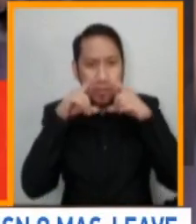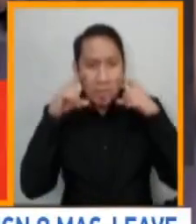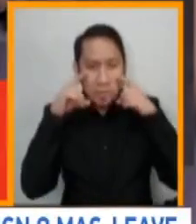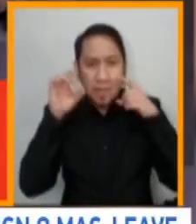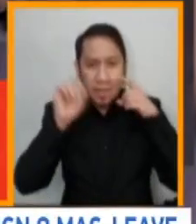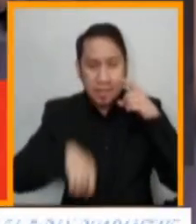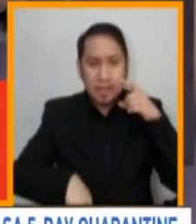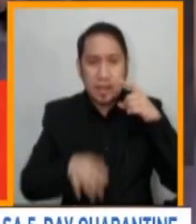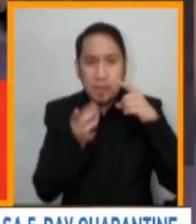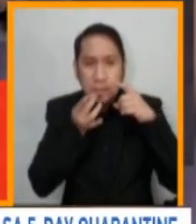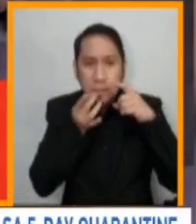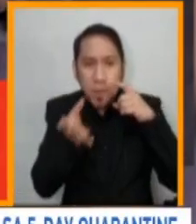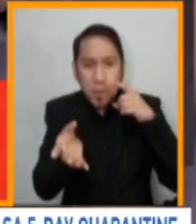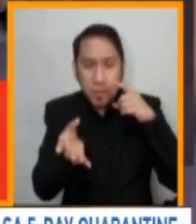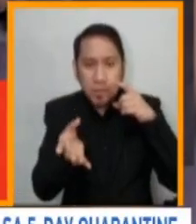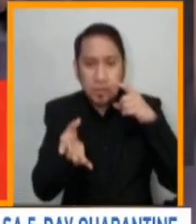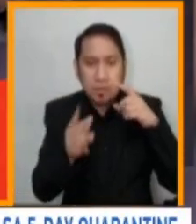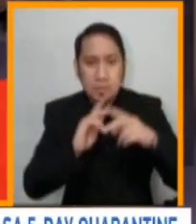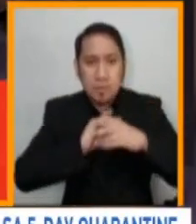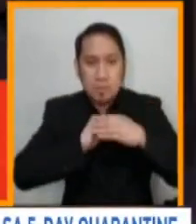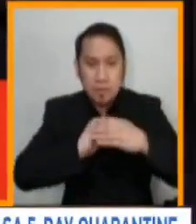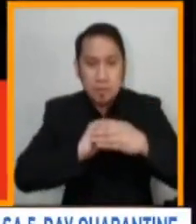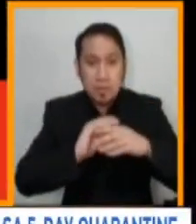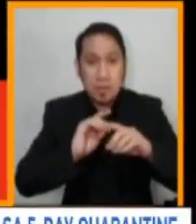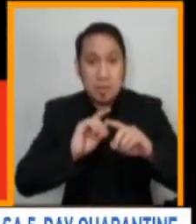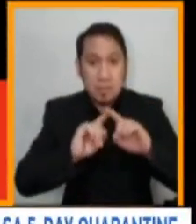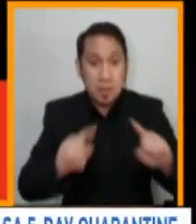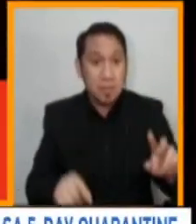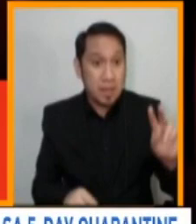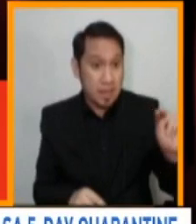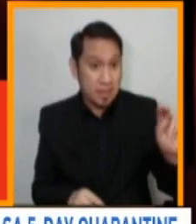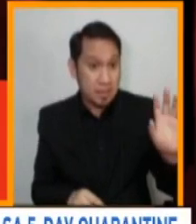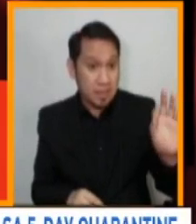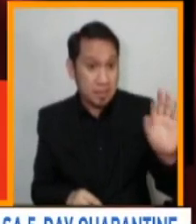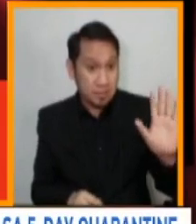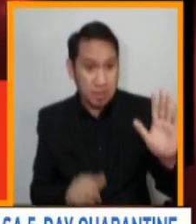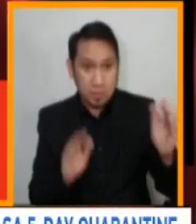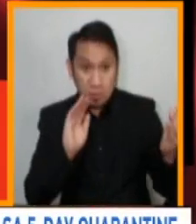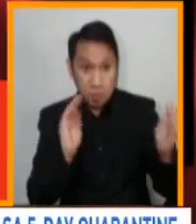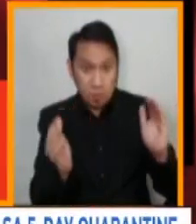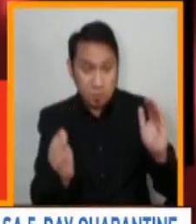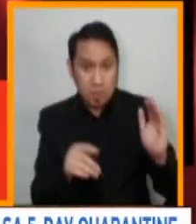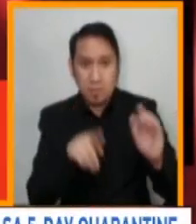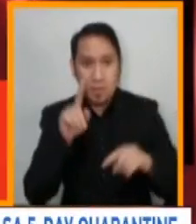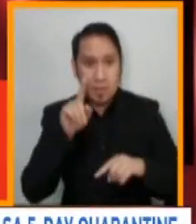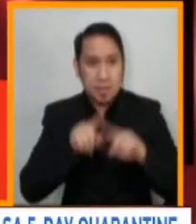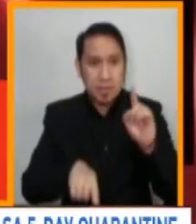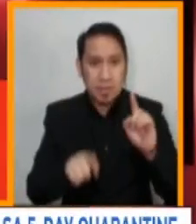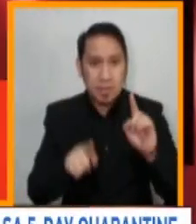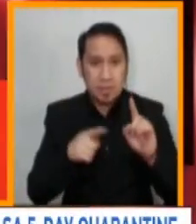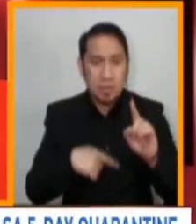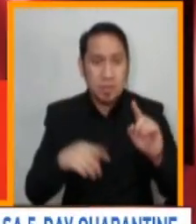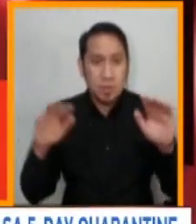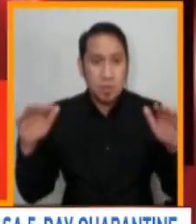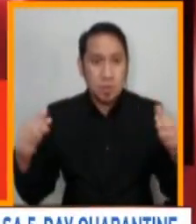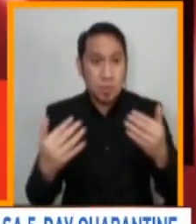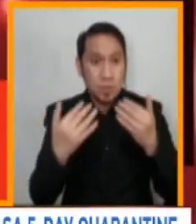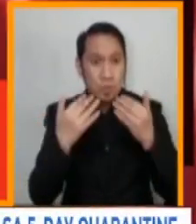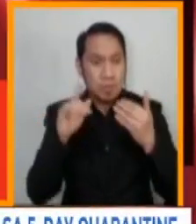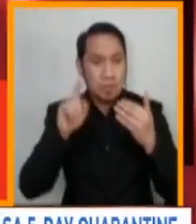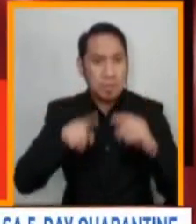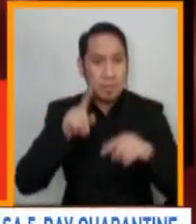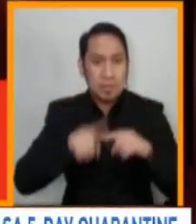tao. Pero kumpara sa N95 mask, hindi nito napipigilan ang pagpasok ng particles na mas maliit sa 3